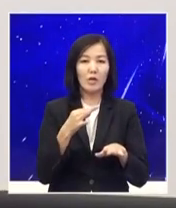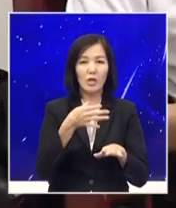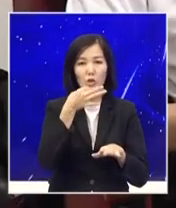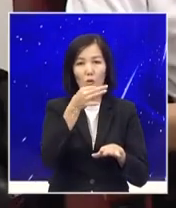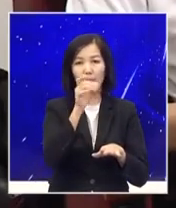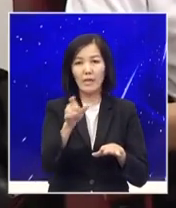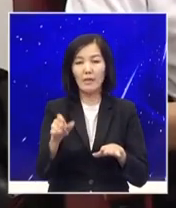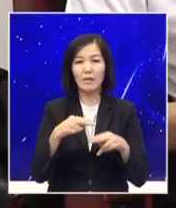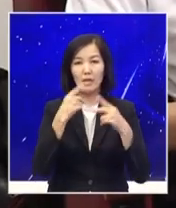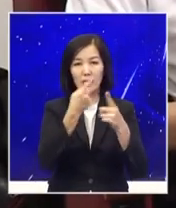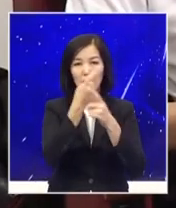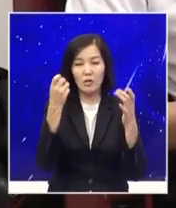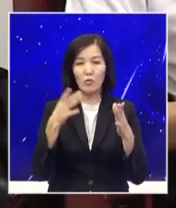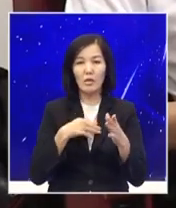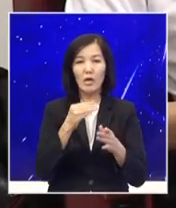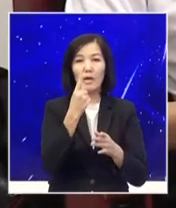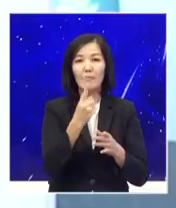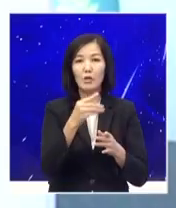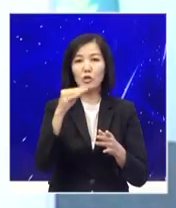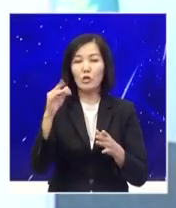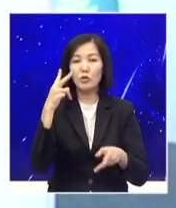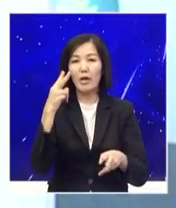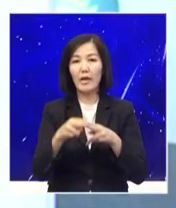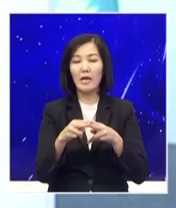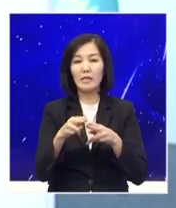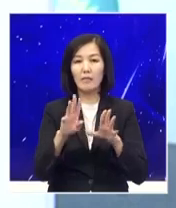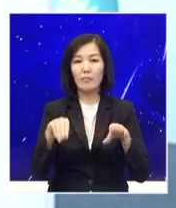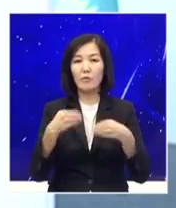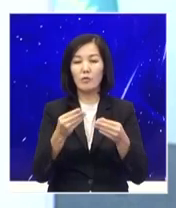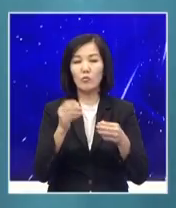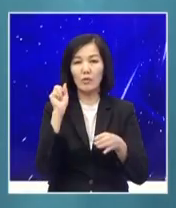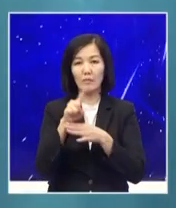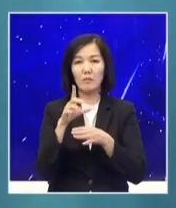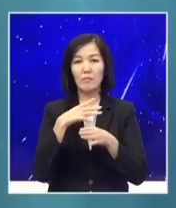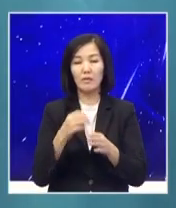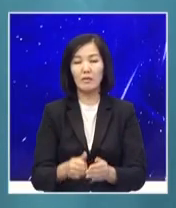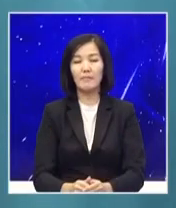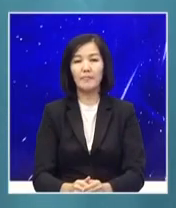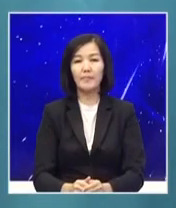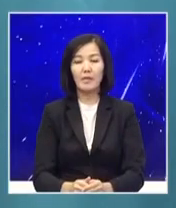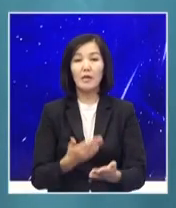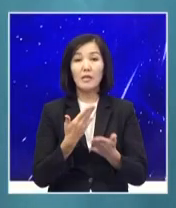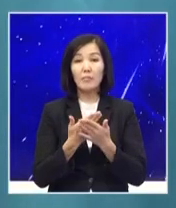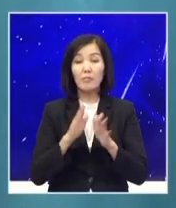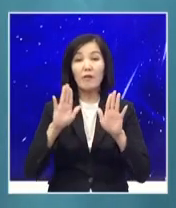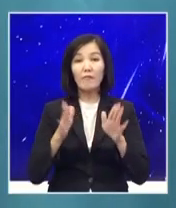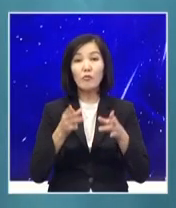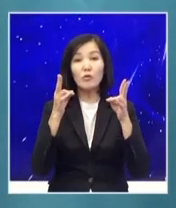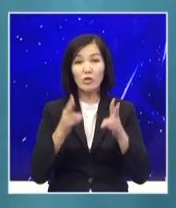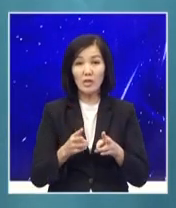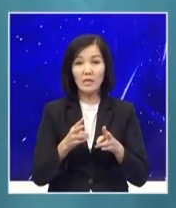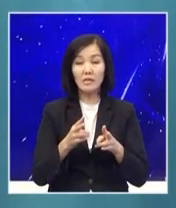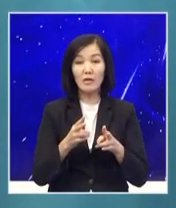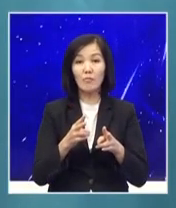айтты. Аталған жұмысты 1 желтоқсанға дейін аяқтап өткізуге нұсқау берді. Жаман айтпай жақсы жоқ. Бірден кейін